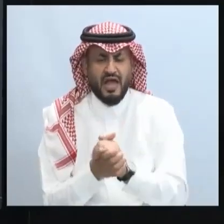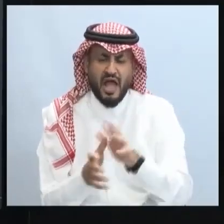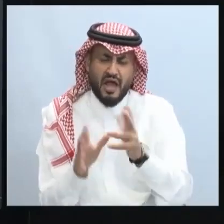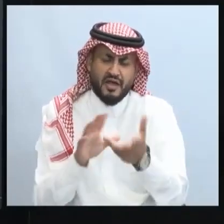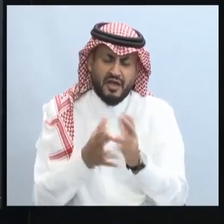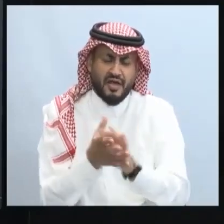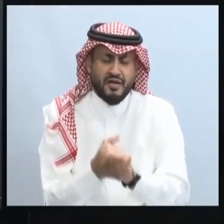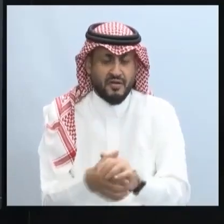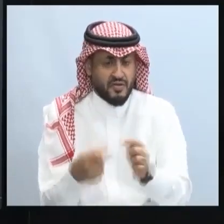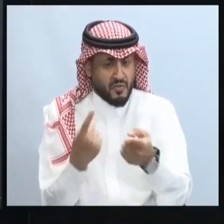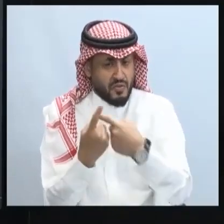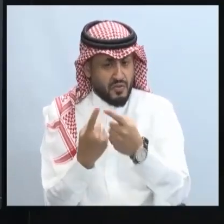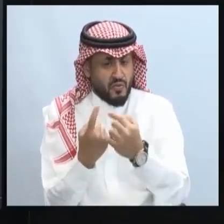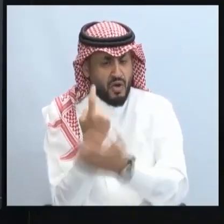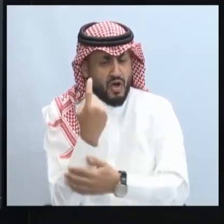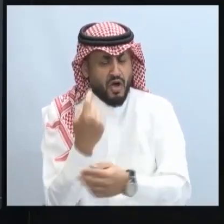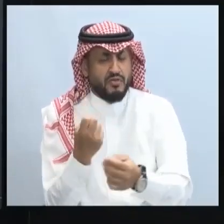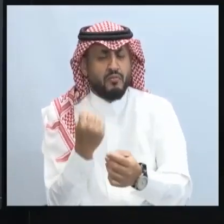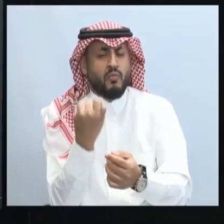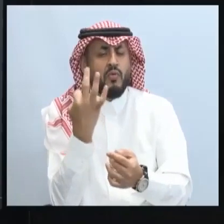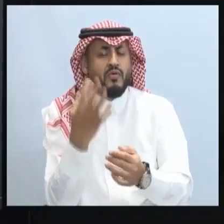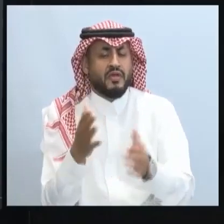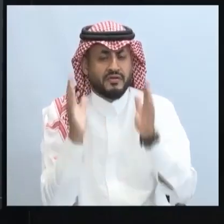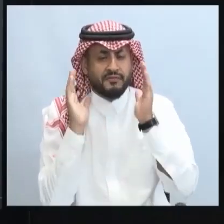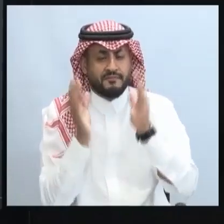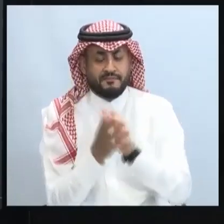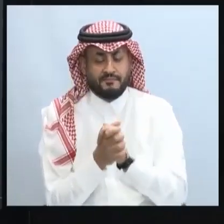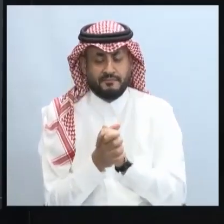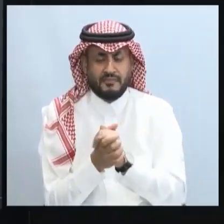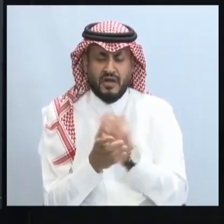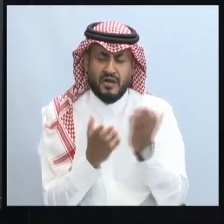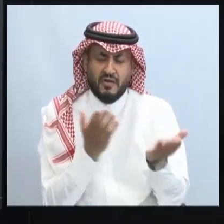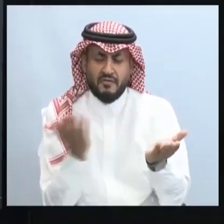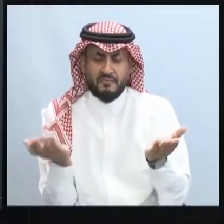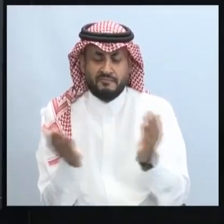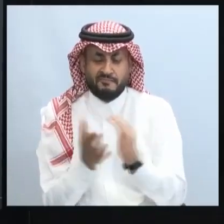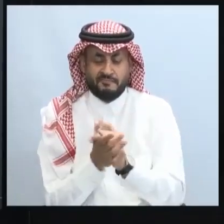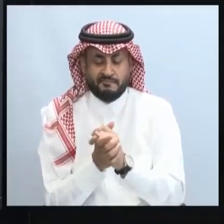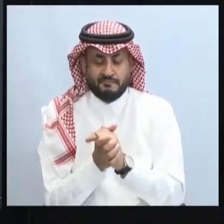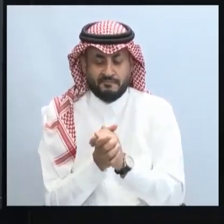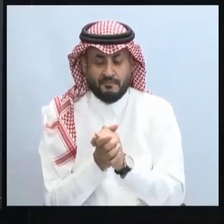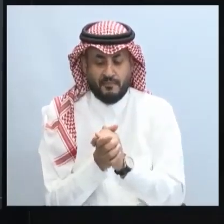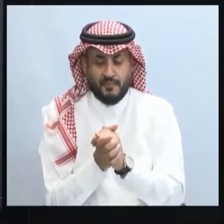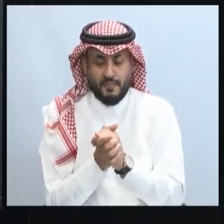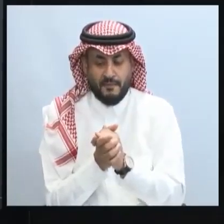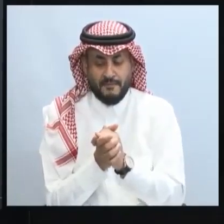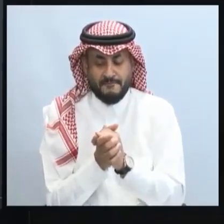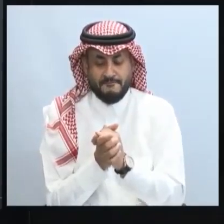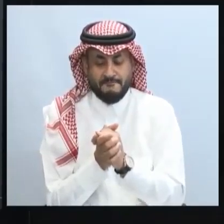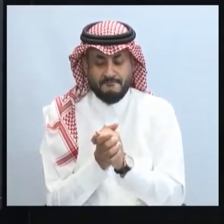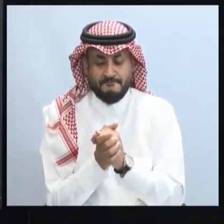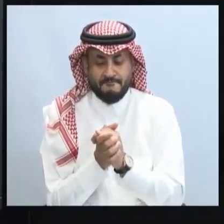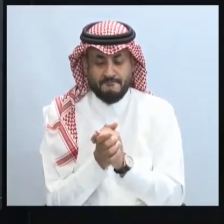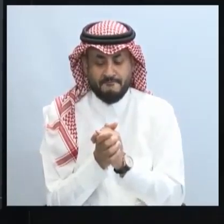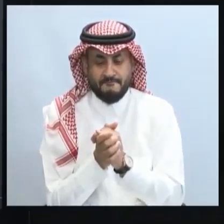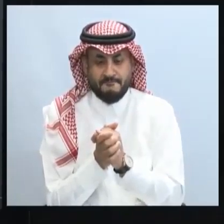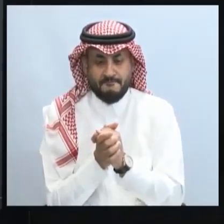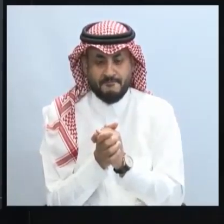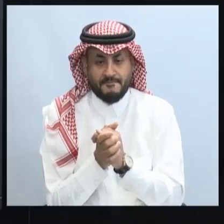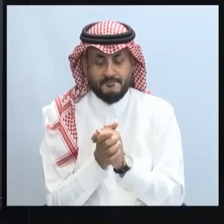الاحيان الاخرى انه كان صلى الله عليه وسلم يصلي اكثر من صلاه بطهاره واحده